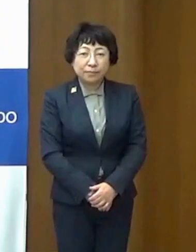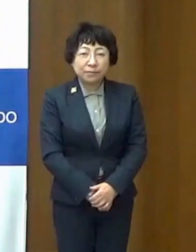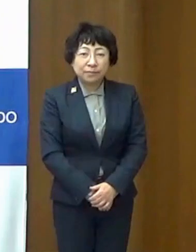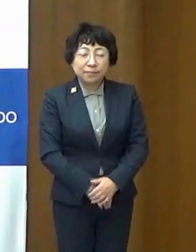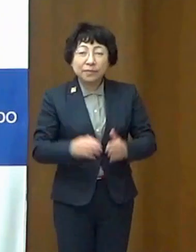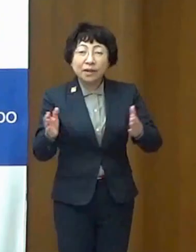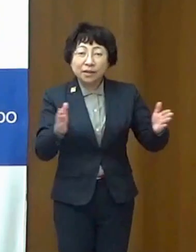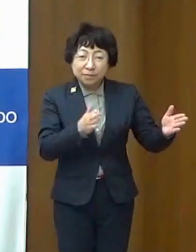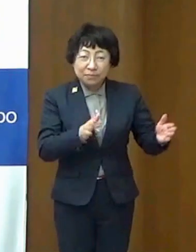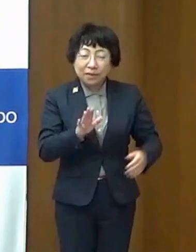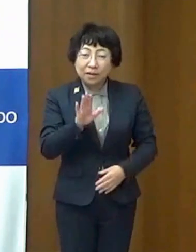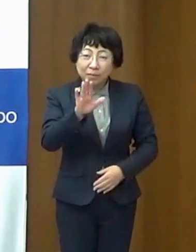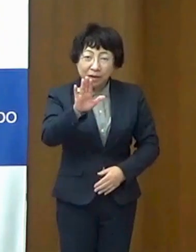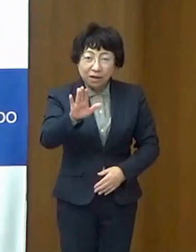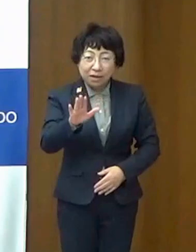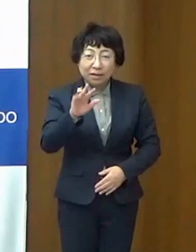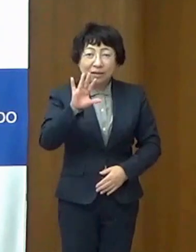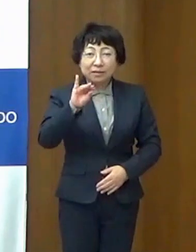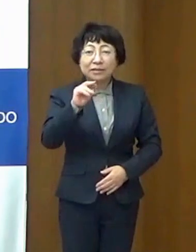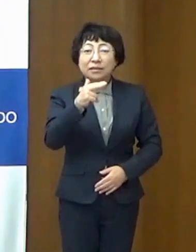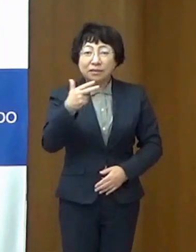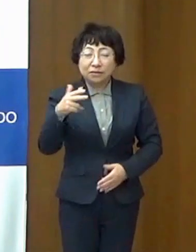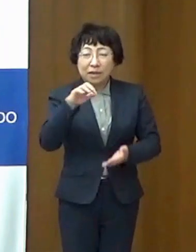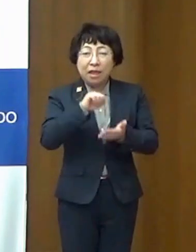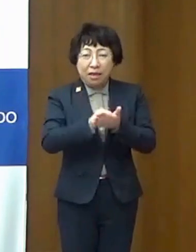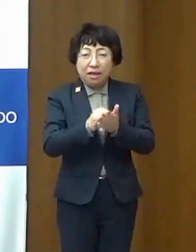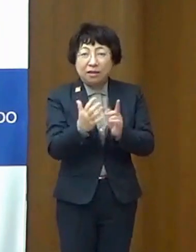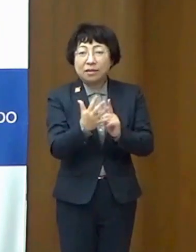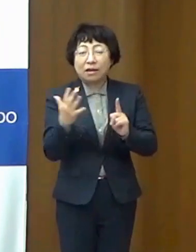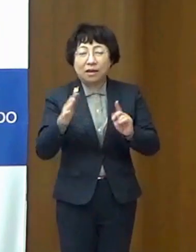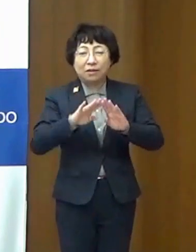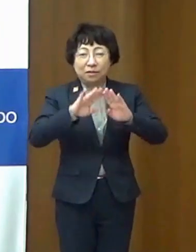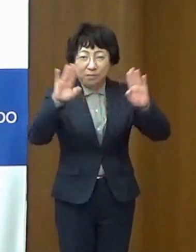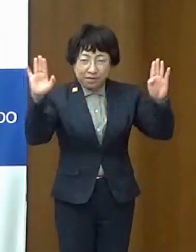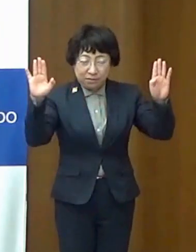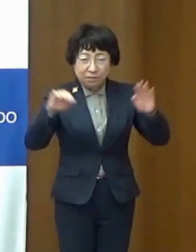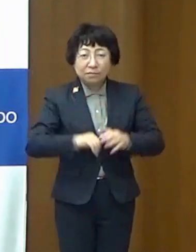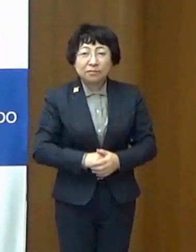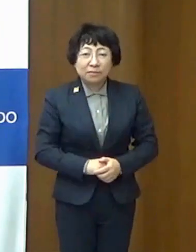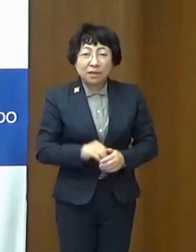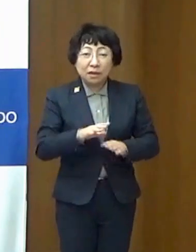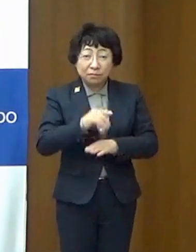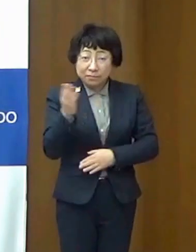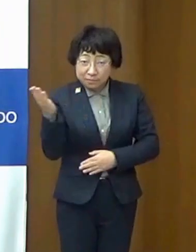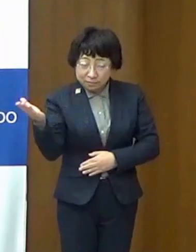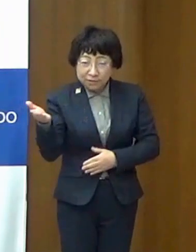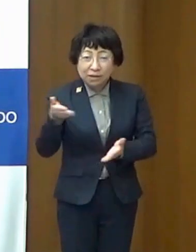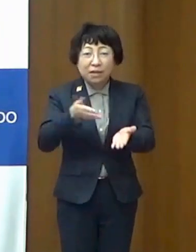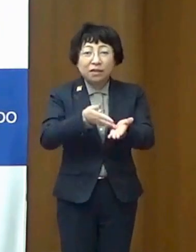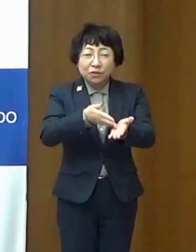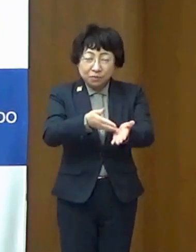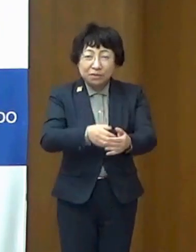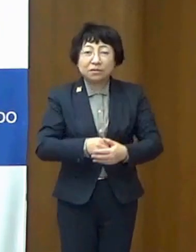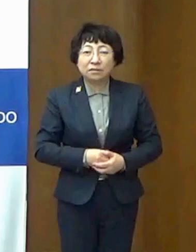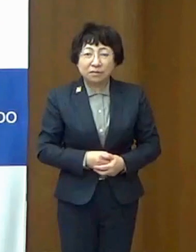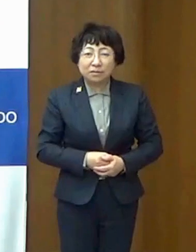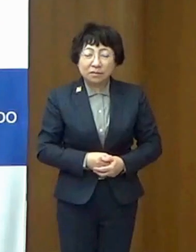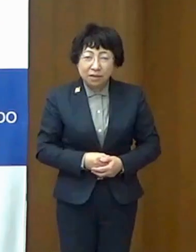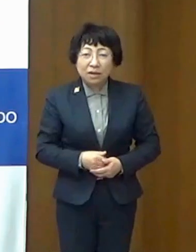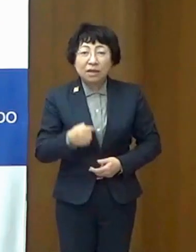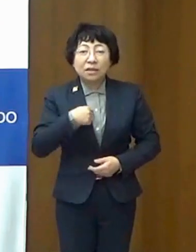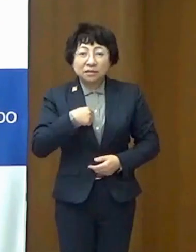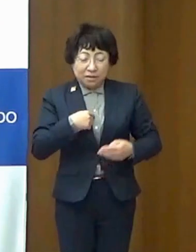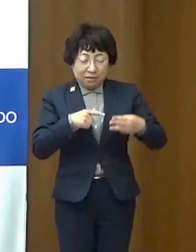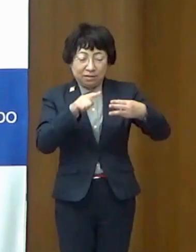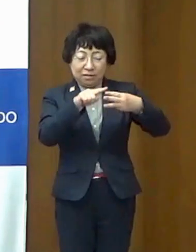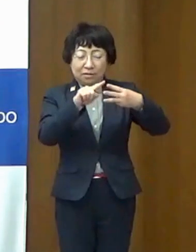それではただいまから知事の定例記者会見を開催いたします。はじめに知事からお話をいたします。 はい、私が3